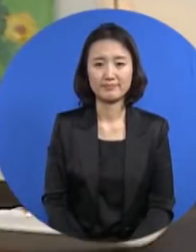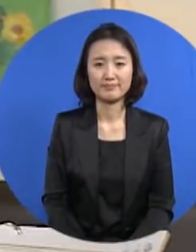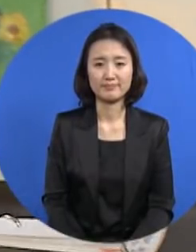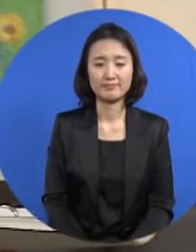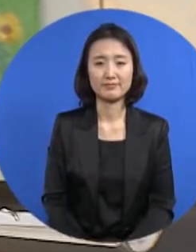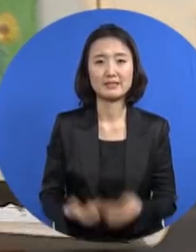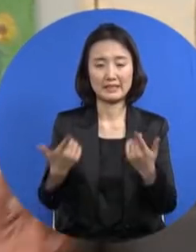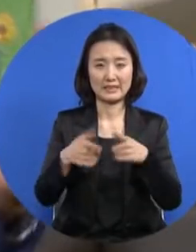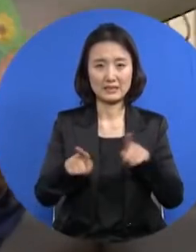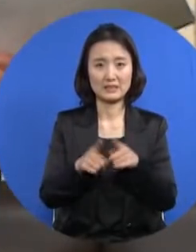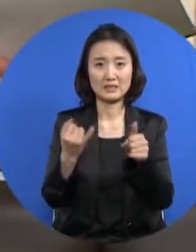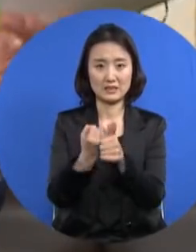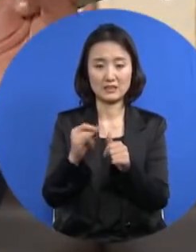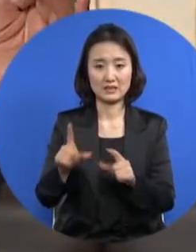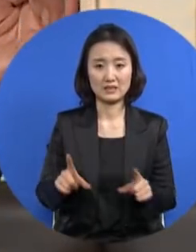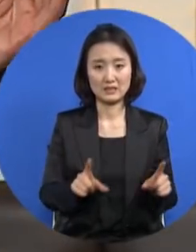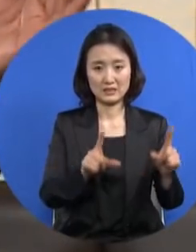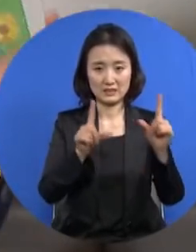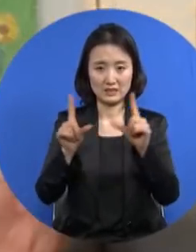결혼 생활을 하면서